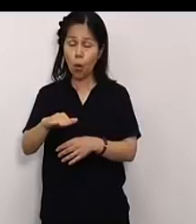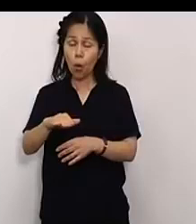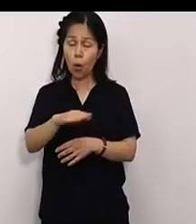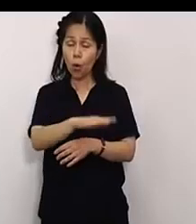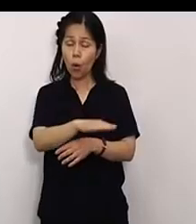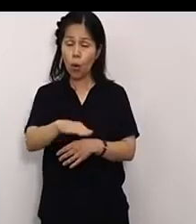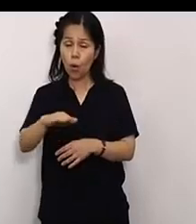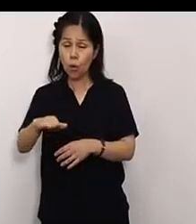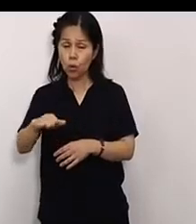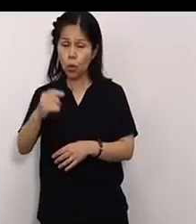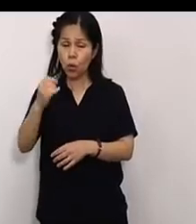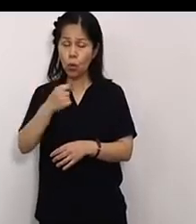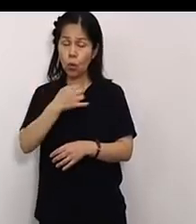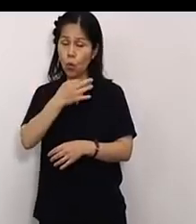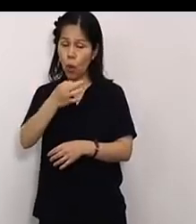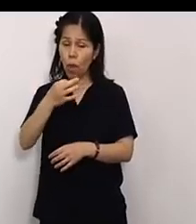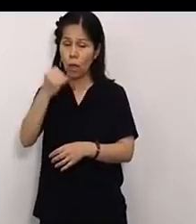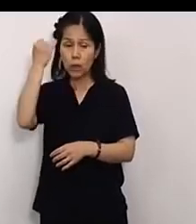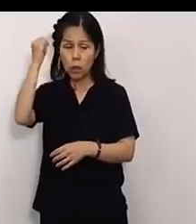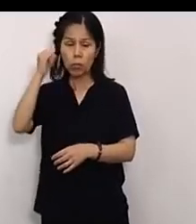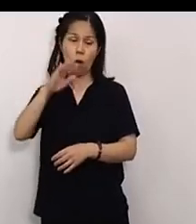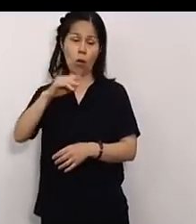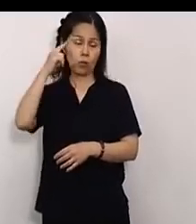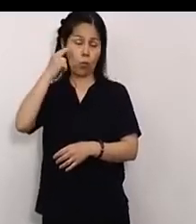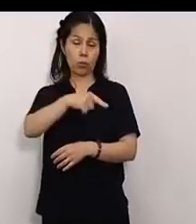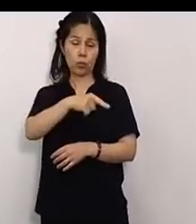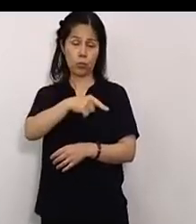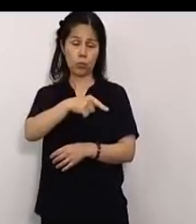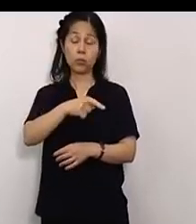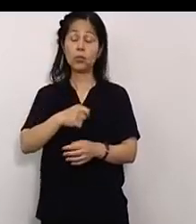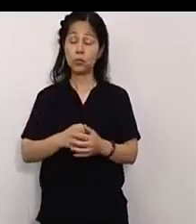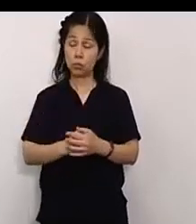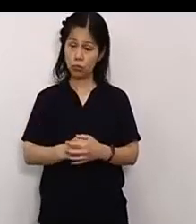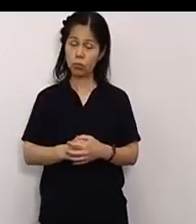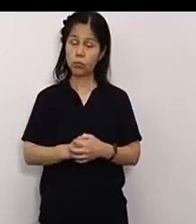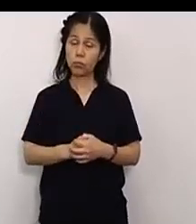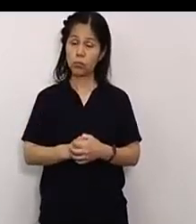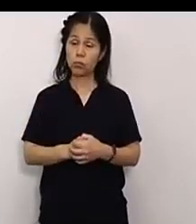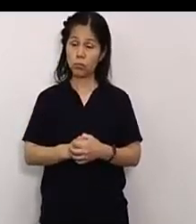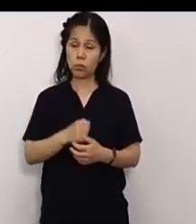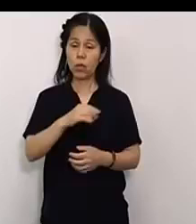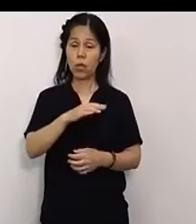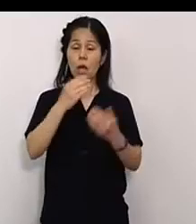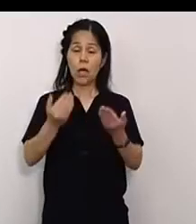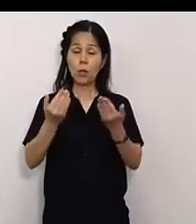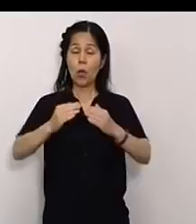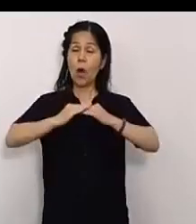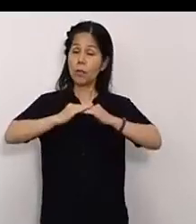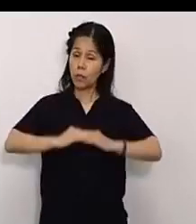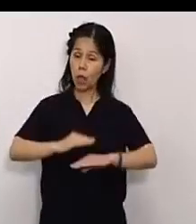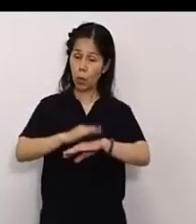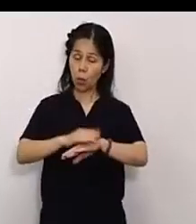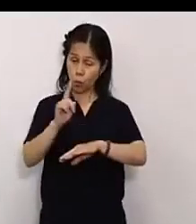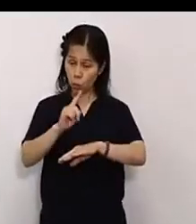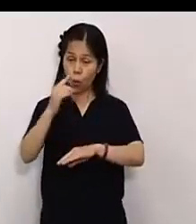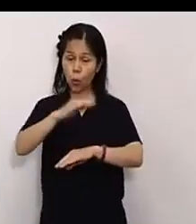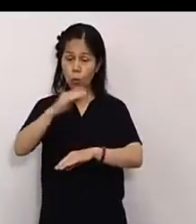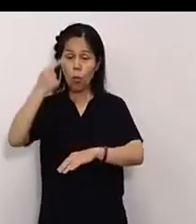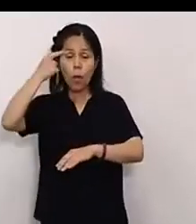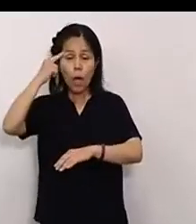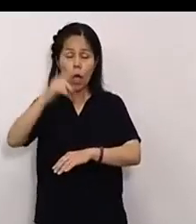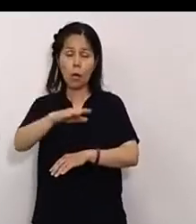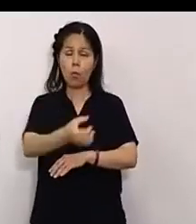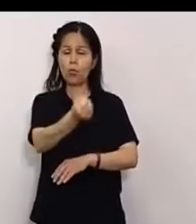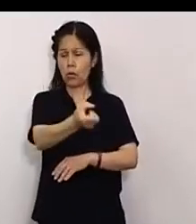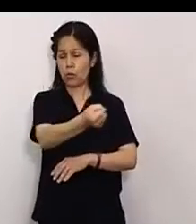もあると思うんですね。子どもがこうしたら学校が安全に暮らせるとか、そういうことがあると思うんですね。